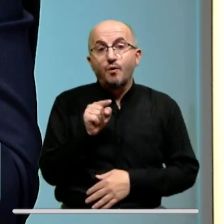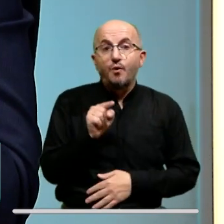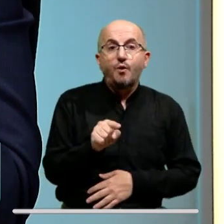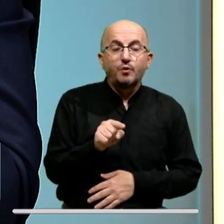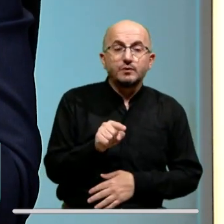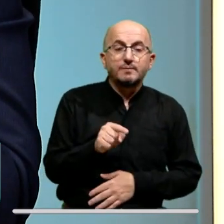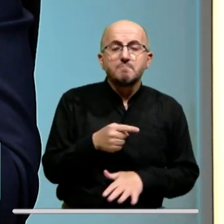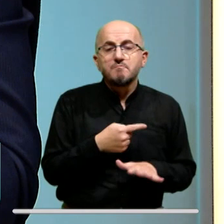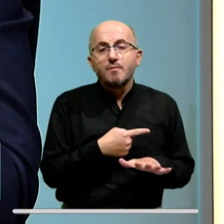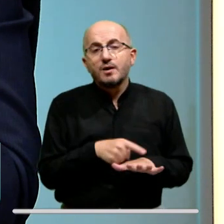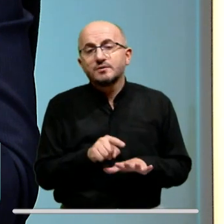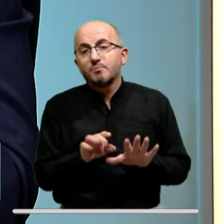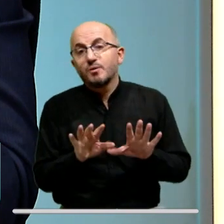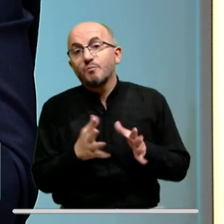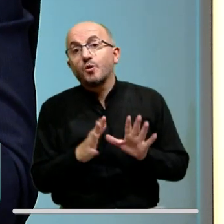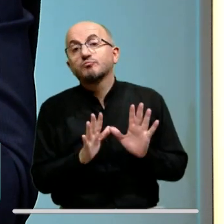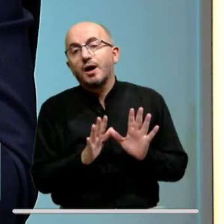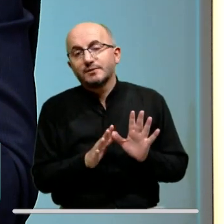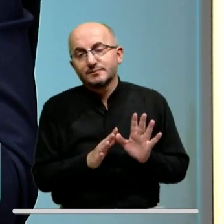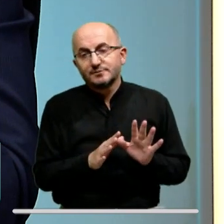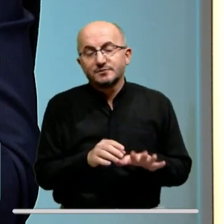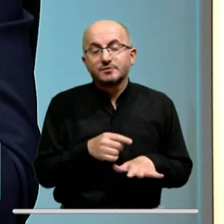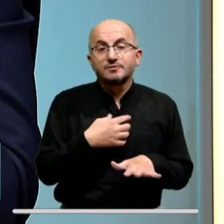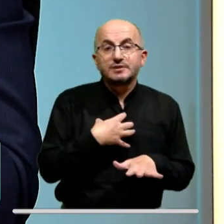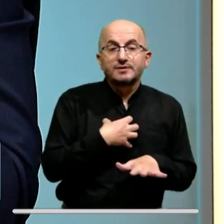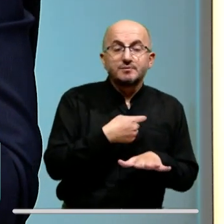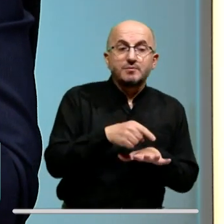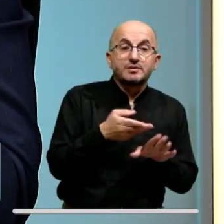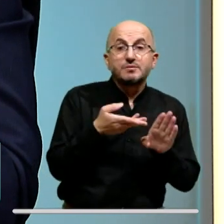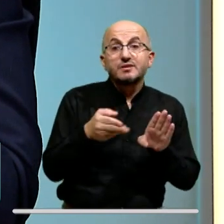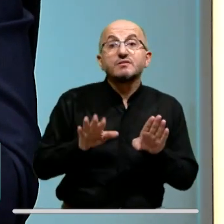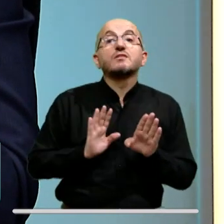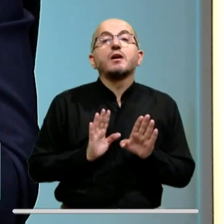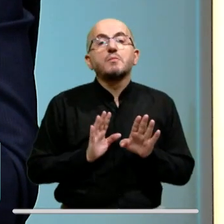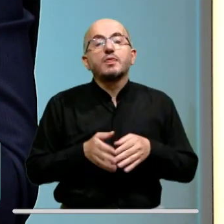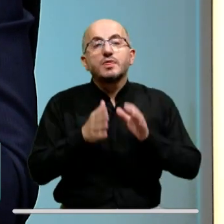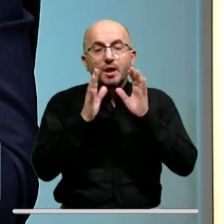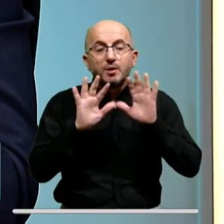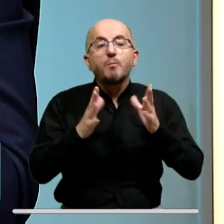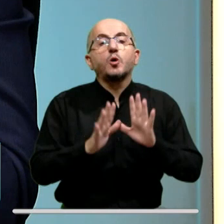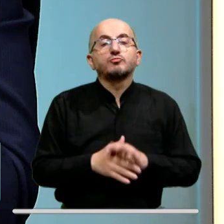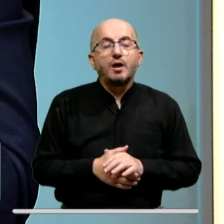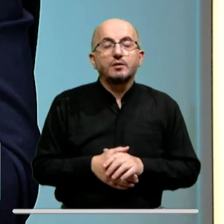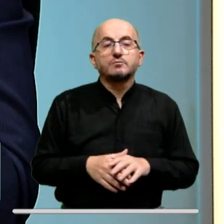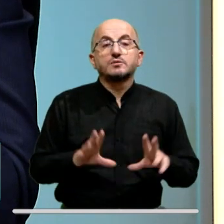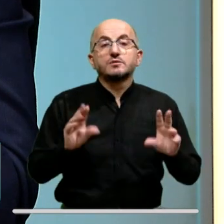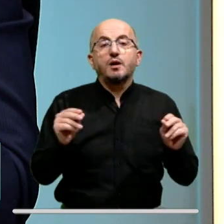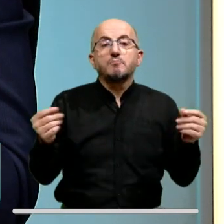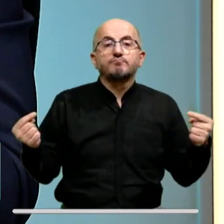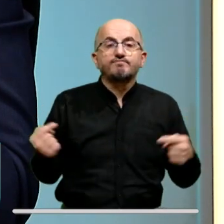ne mezhebini bozar yani ne mezhepten onu çıkartır, hı hı. Efendim ne namazını bozar. Tam